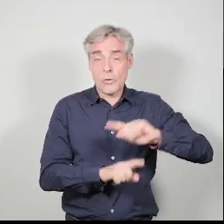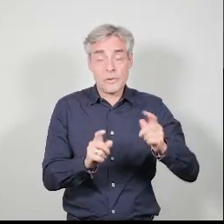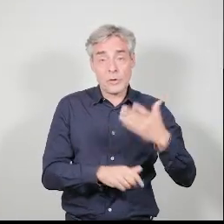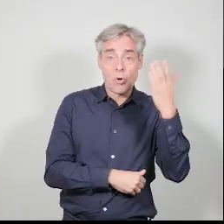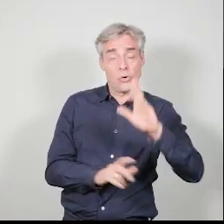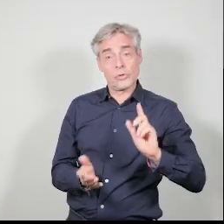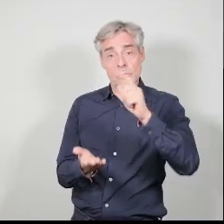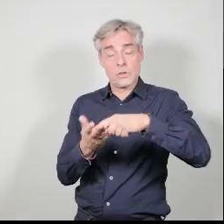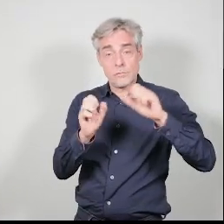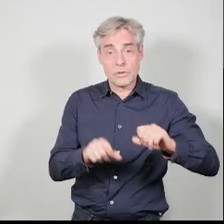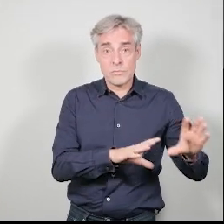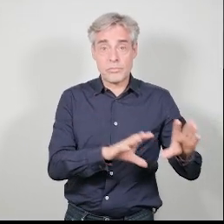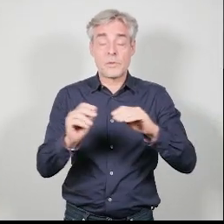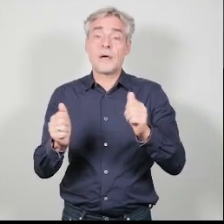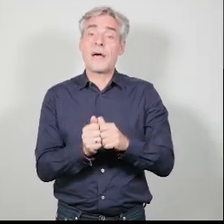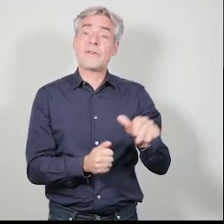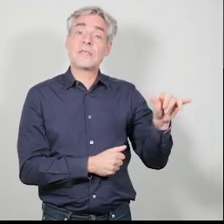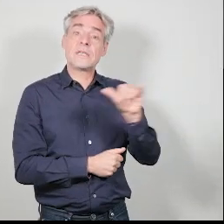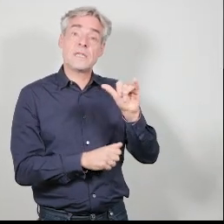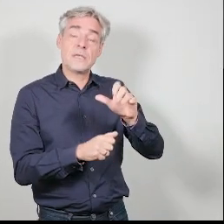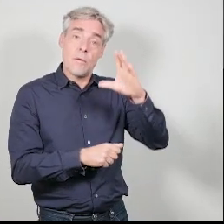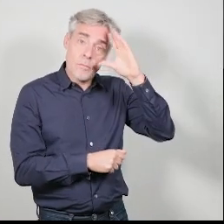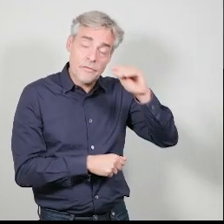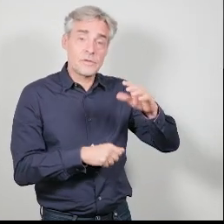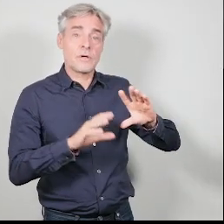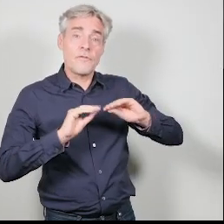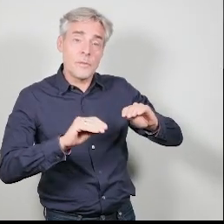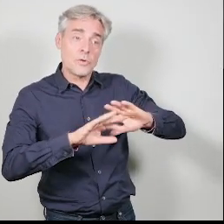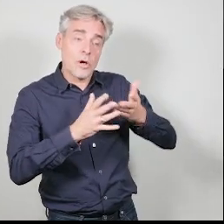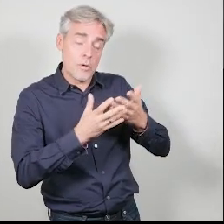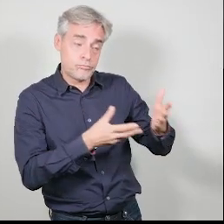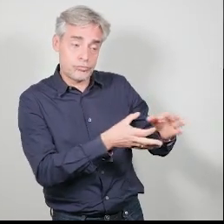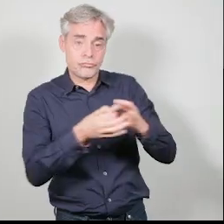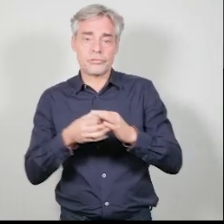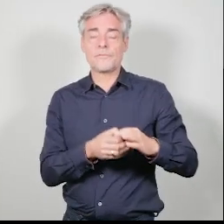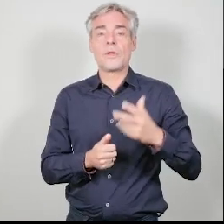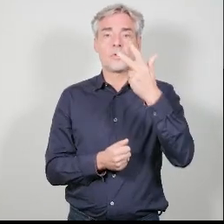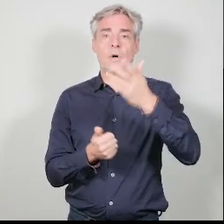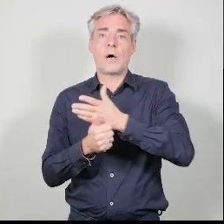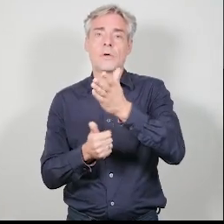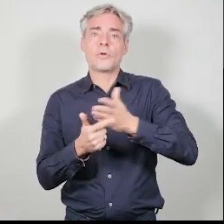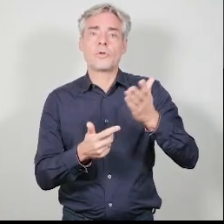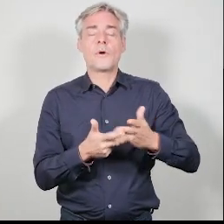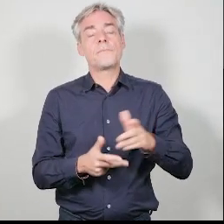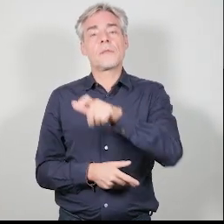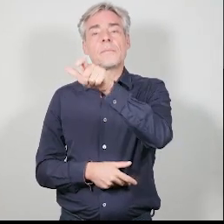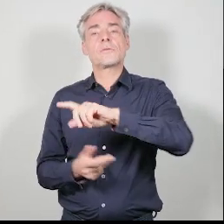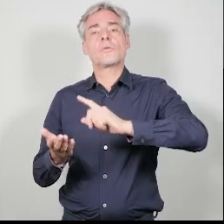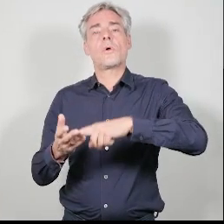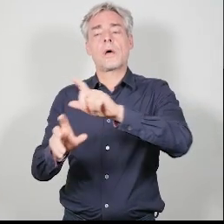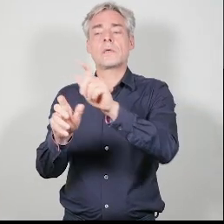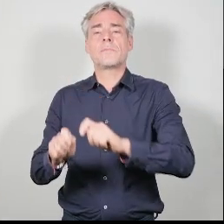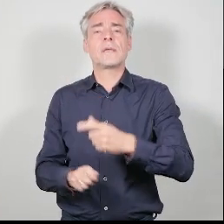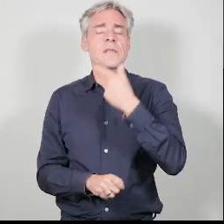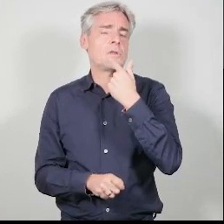quelle formation? Voilà autant de défis qui nous amènent à réfléchir. Alors je voulais revenir sur peut-être 3 axes. Ce premier axe du respect du droit, c'est la question de